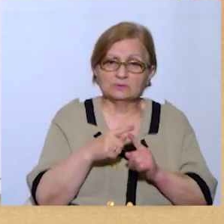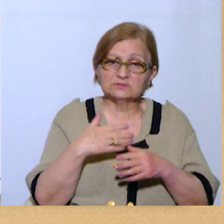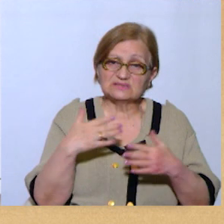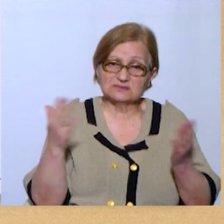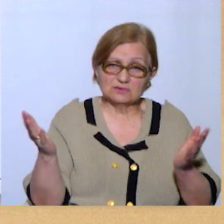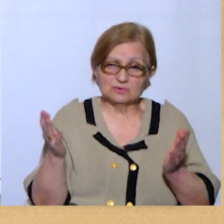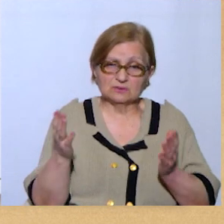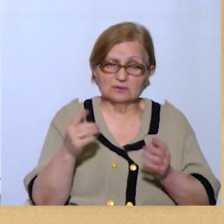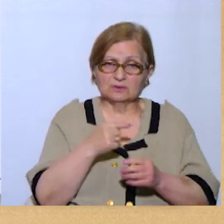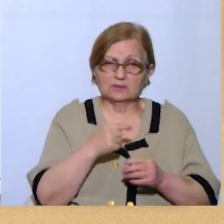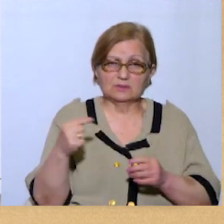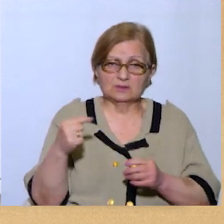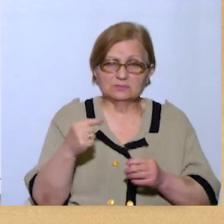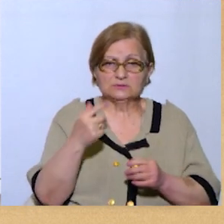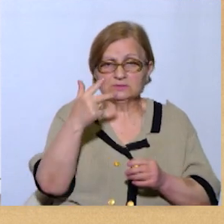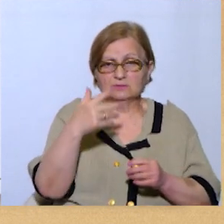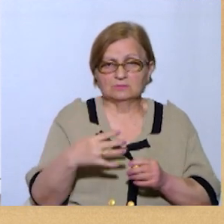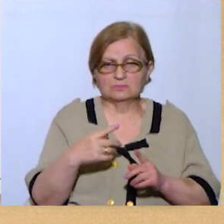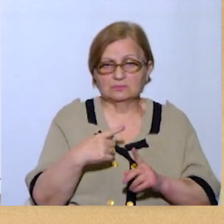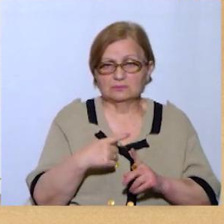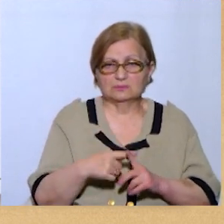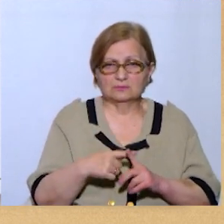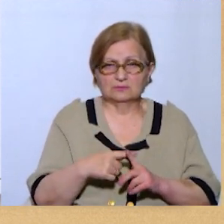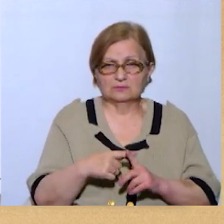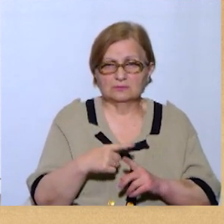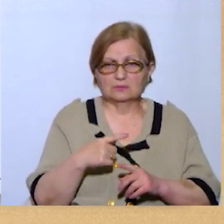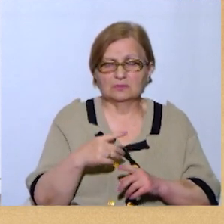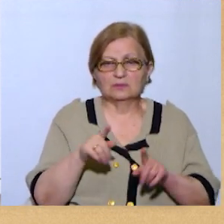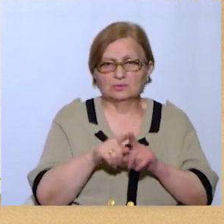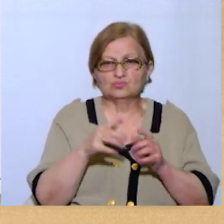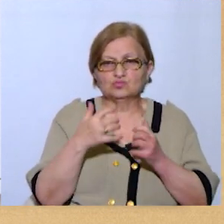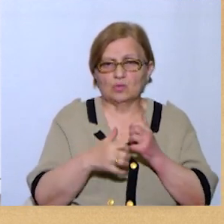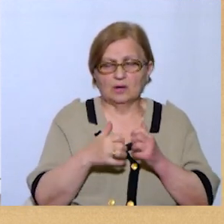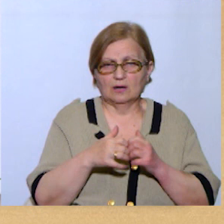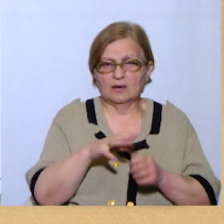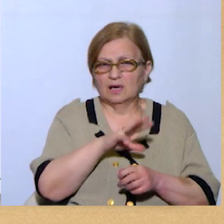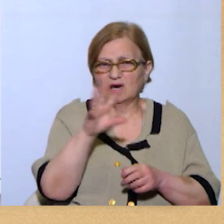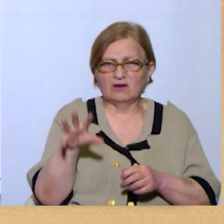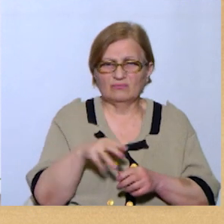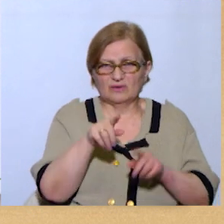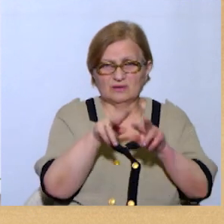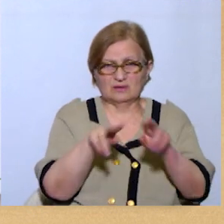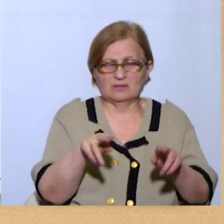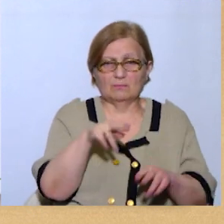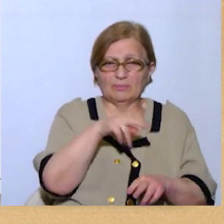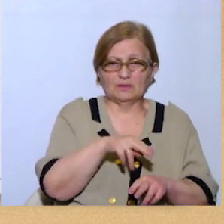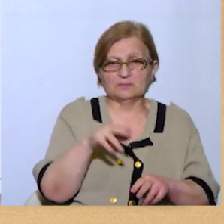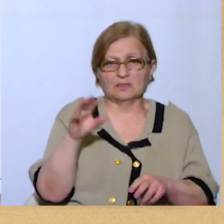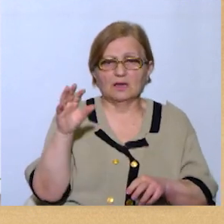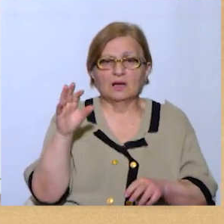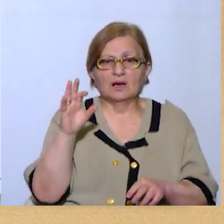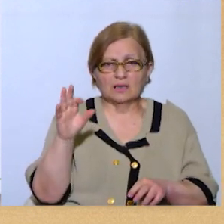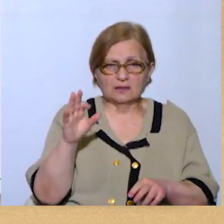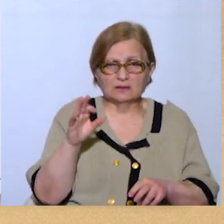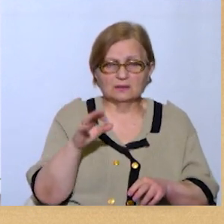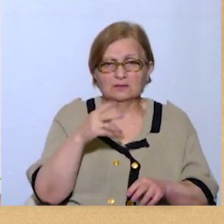მოიცავს -3/4 პლუს უსასრულობა შუალედს. ყველა ასეთი p და q პარამეტრებისთვის იპოვეთ p